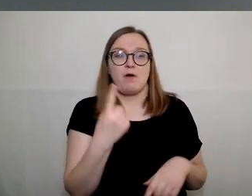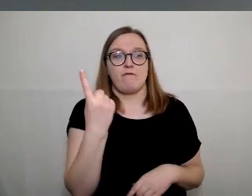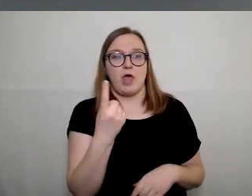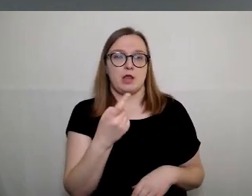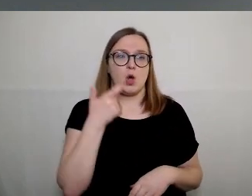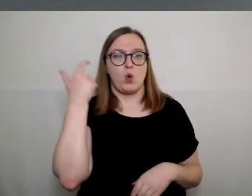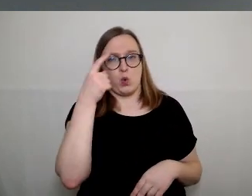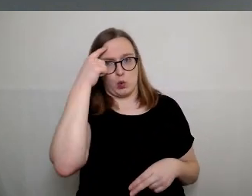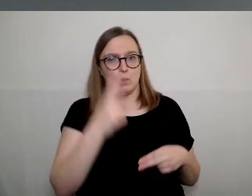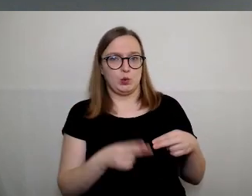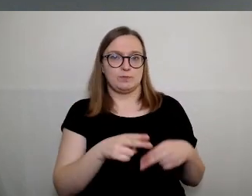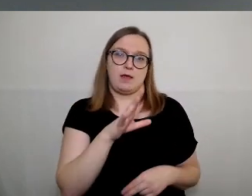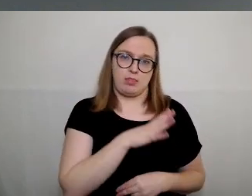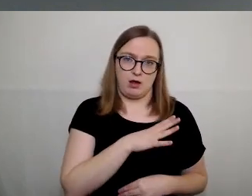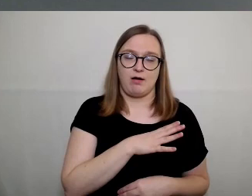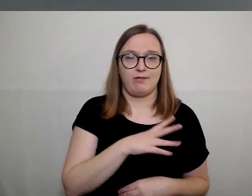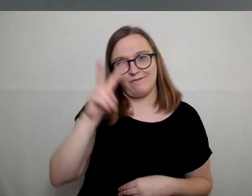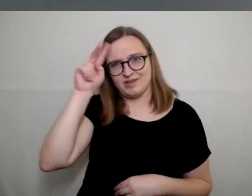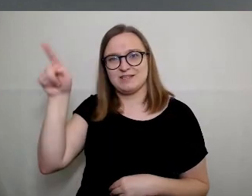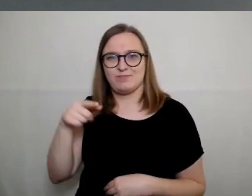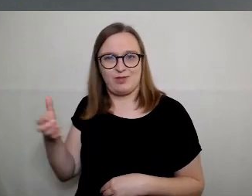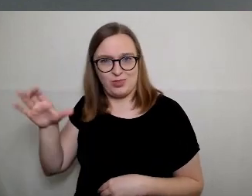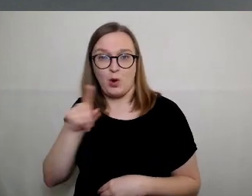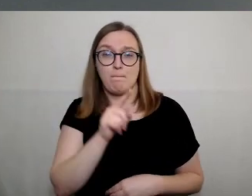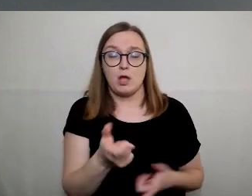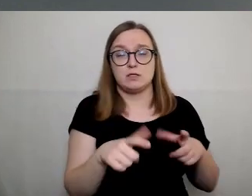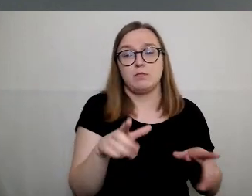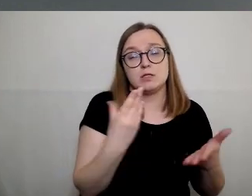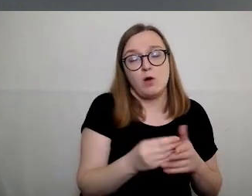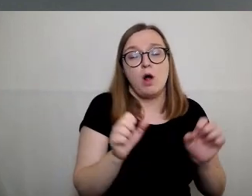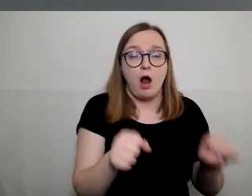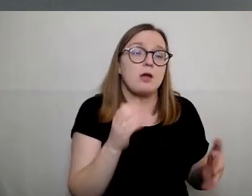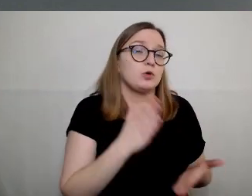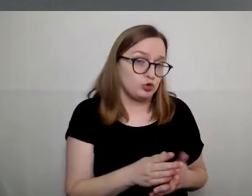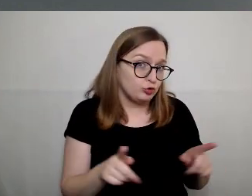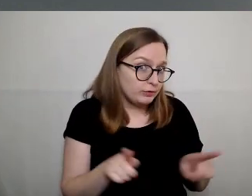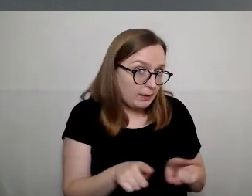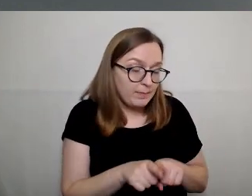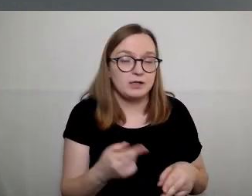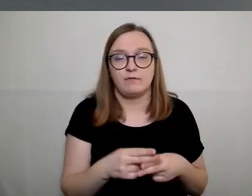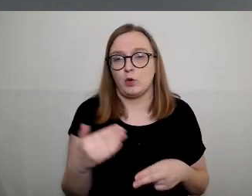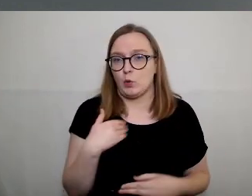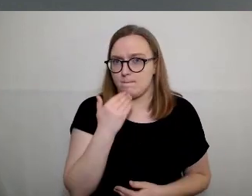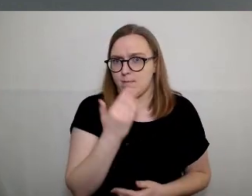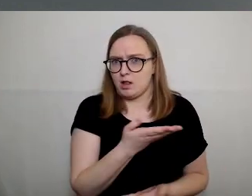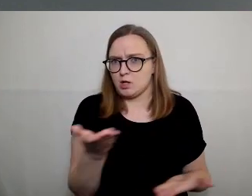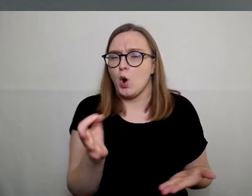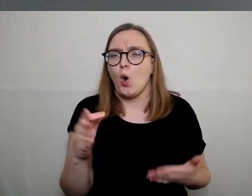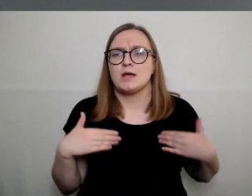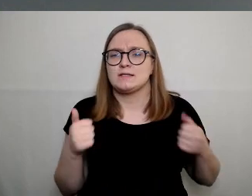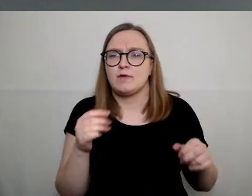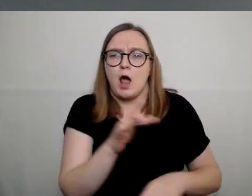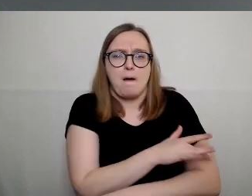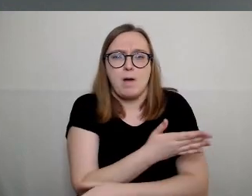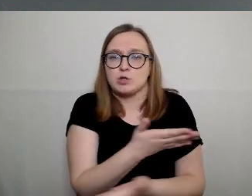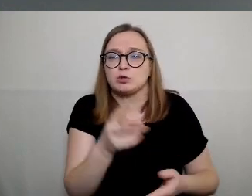turit savo svertų ir turit savo galimybių. Noriu paklausti apie sveikatos paslaugas, kaip jūs jie